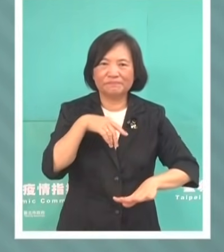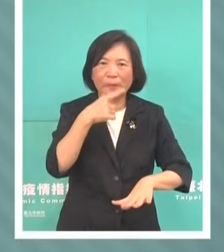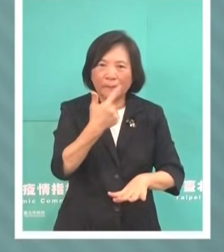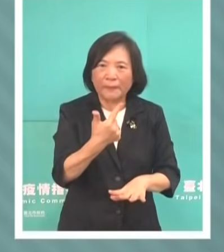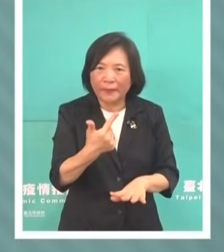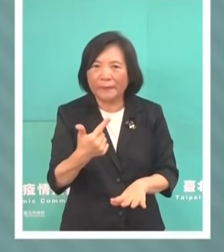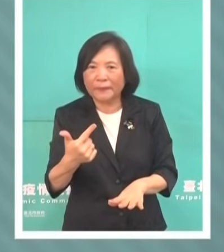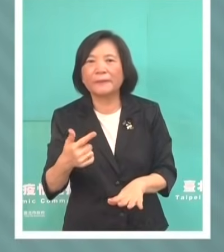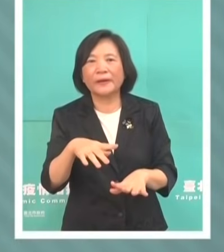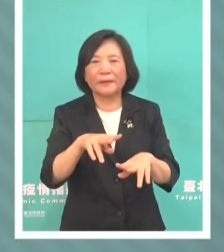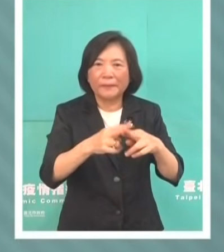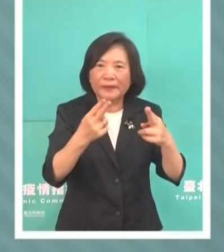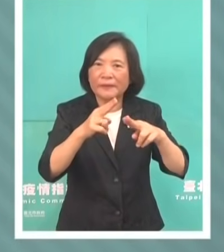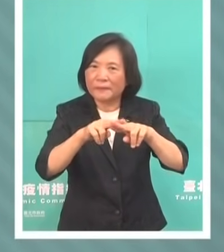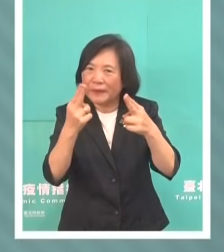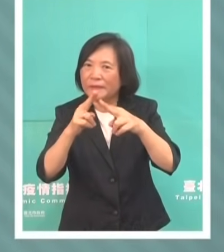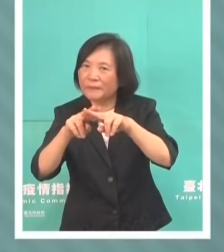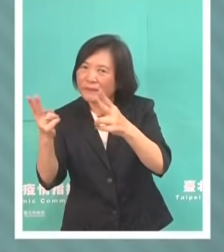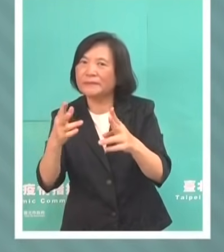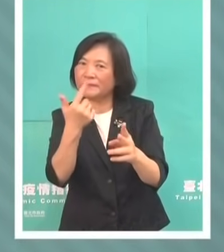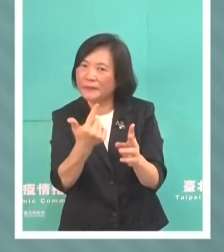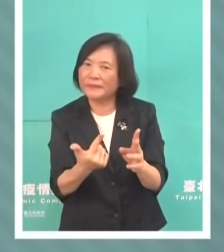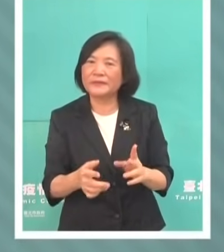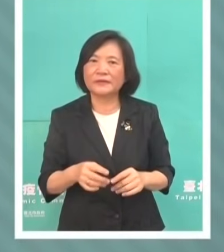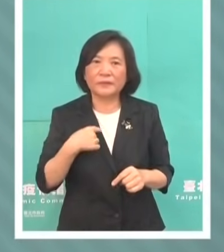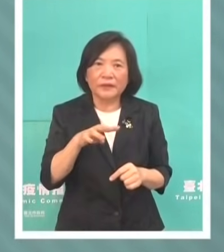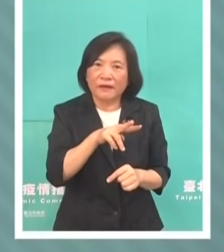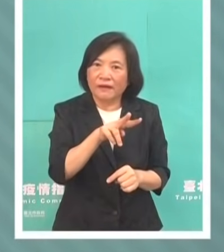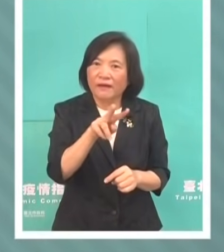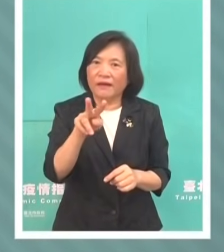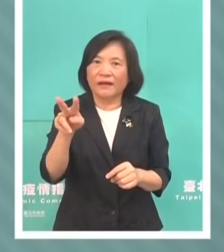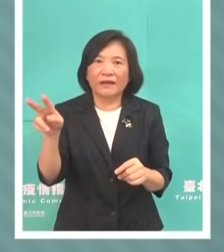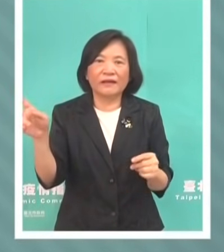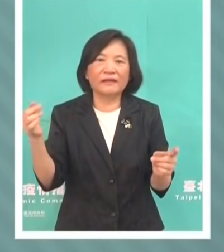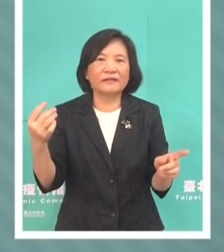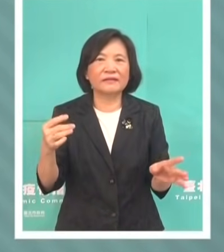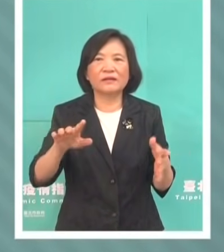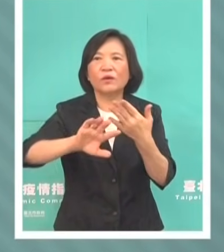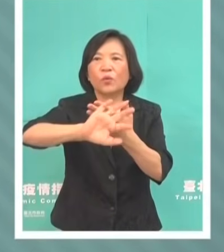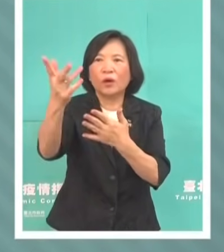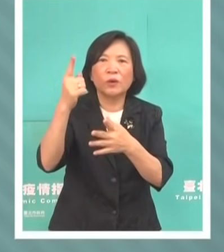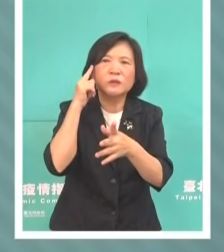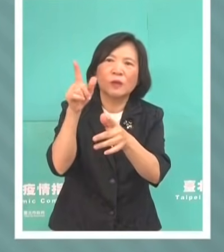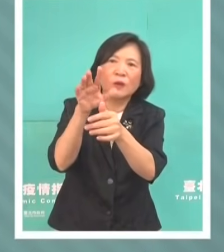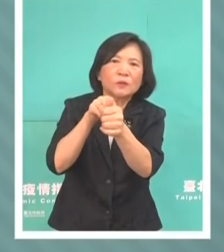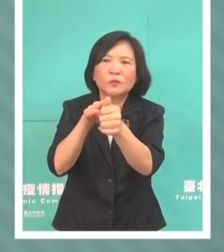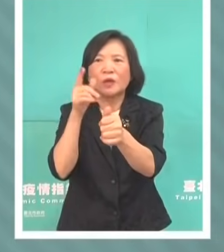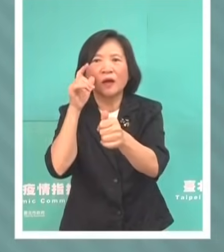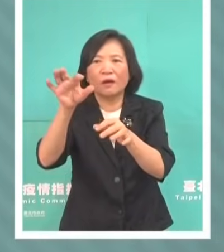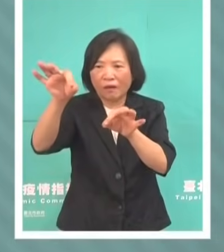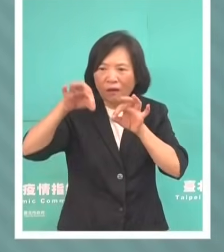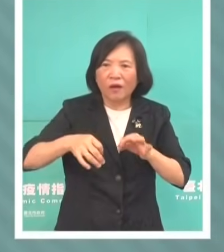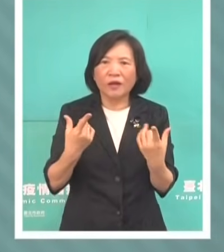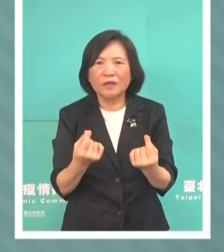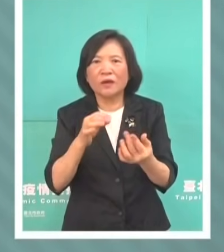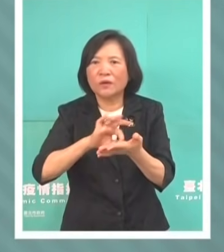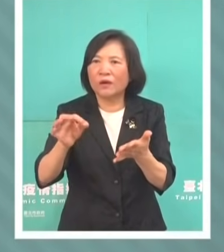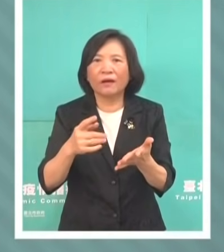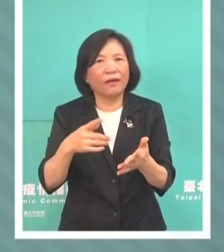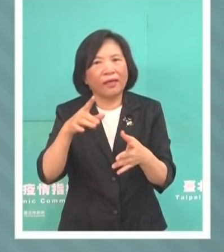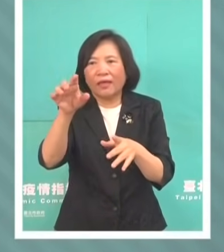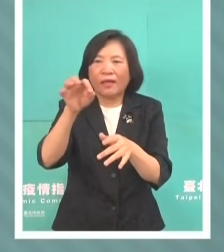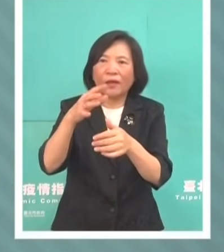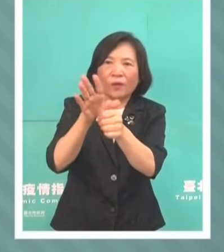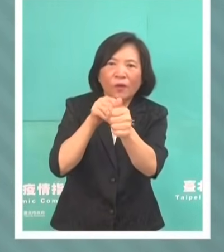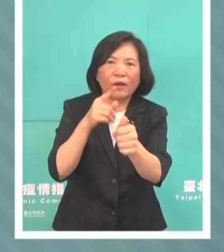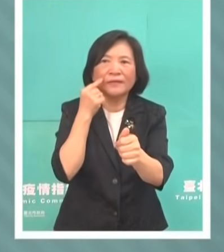这种所谓逐步解封，你知道我现在看来看去也看不到其他国家有相同的例子，所以